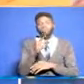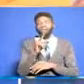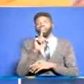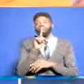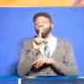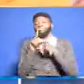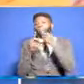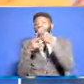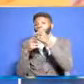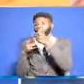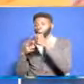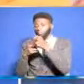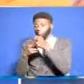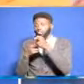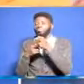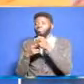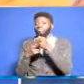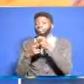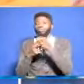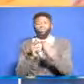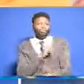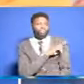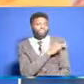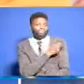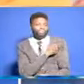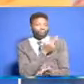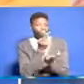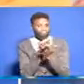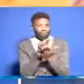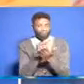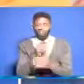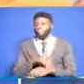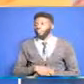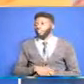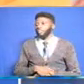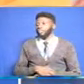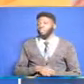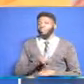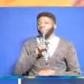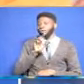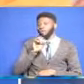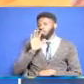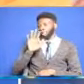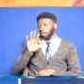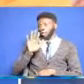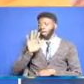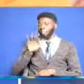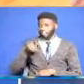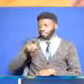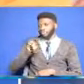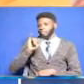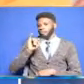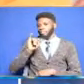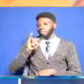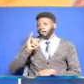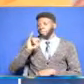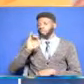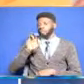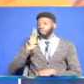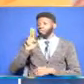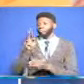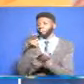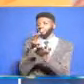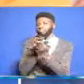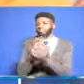1177 wa COVID-19 wamelazwa hospitalini, 105 kati yao wakiwa kwenye nyumba vya wagonjwa mahututi.